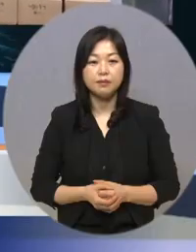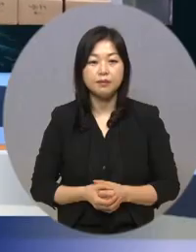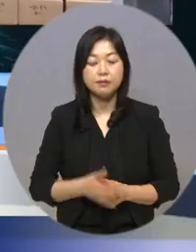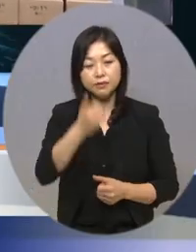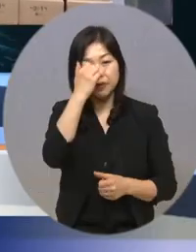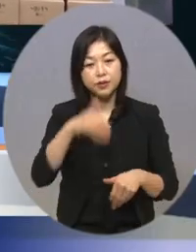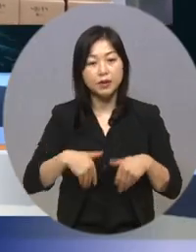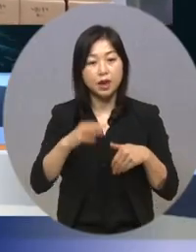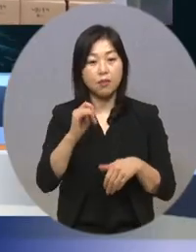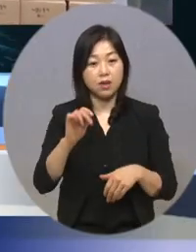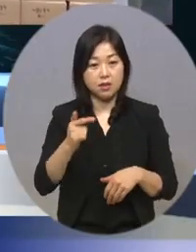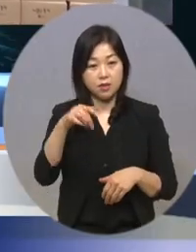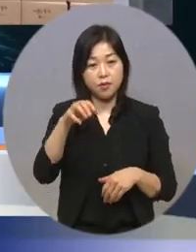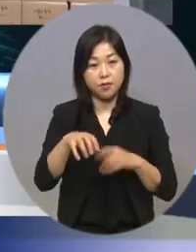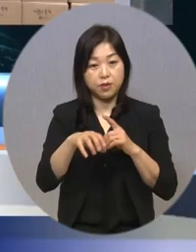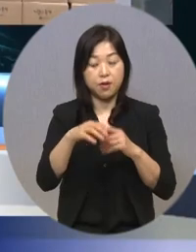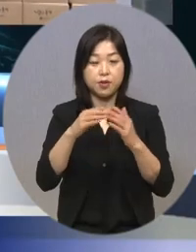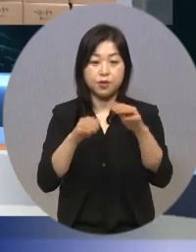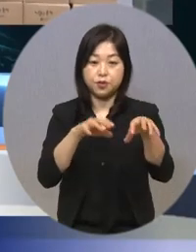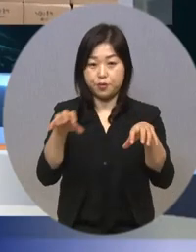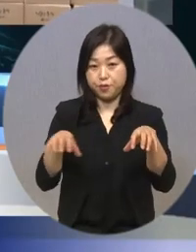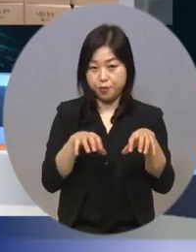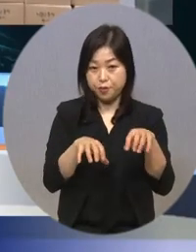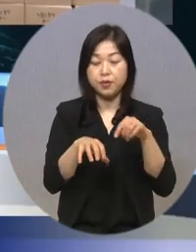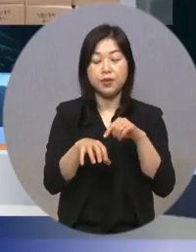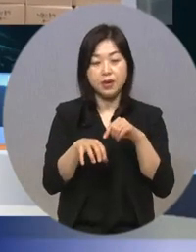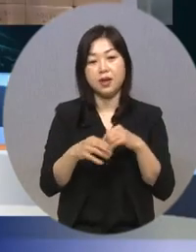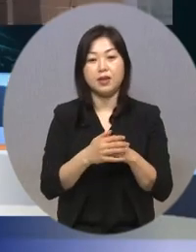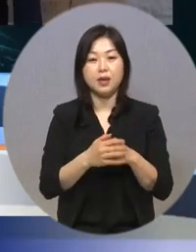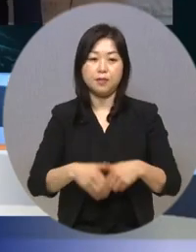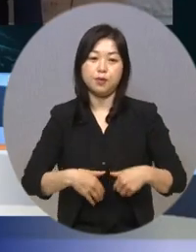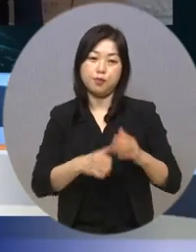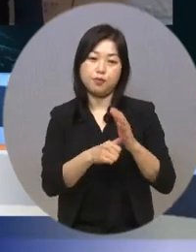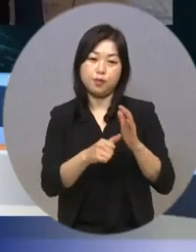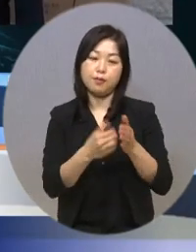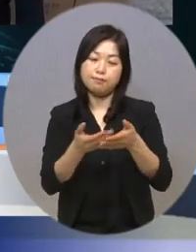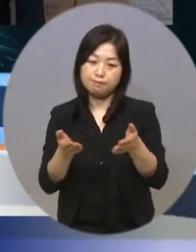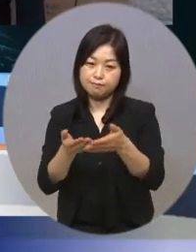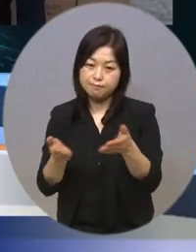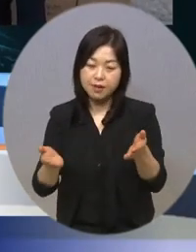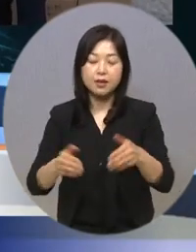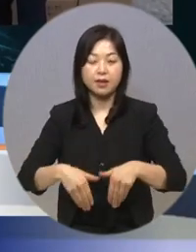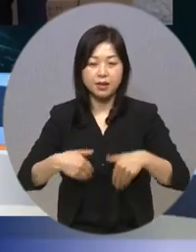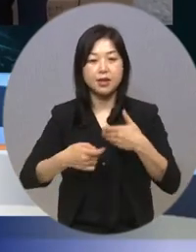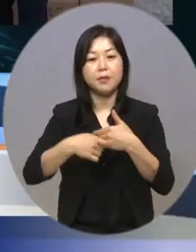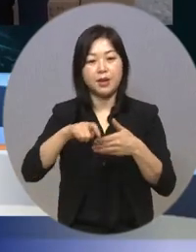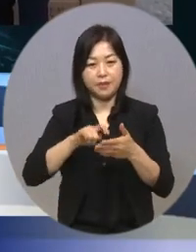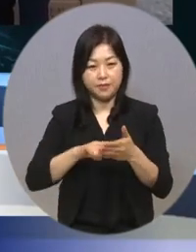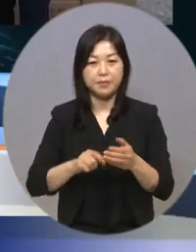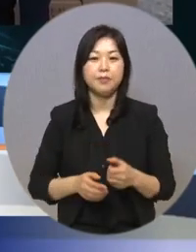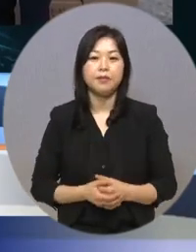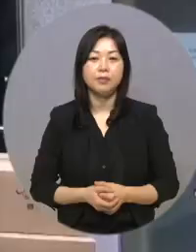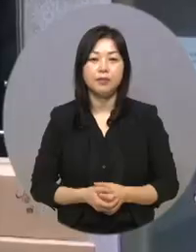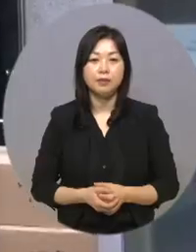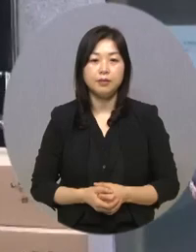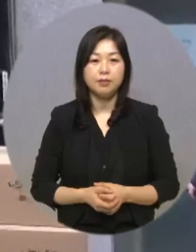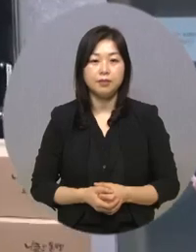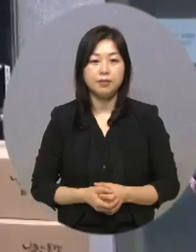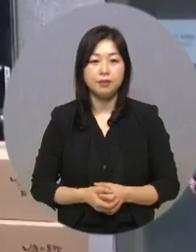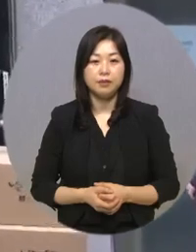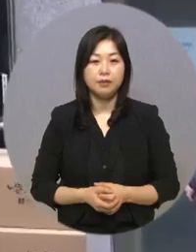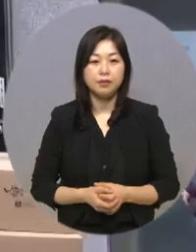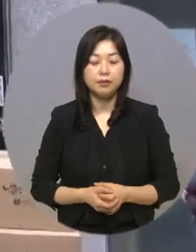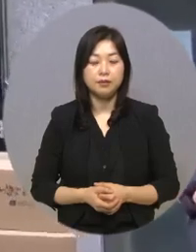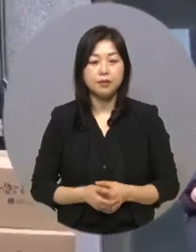충남 아산시에서 이웃 간 생필품을 나누는 따뜻한 마음이 전해졌습니다. 김현주 기자입니다.